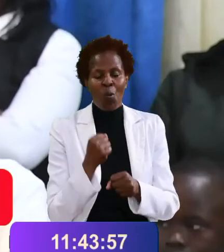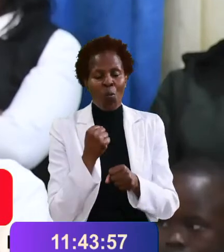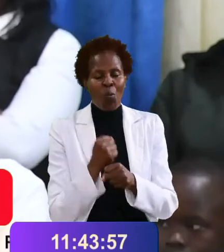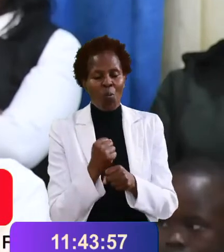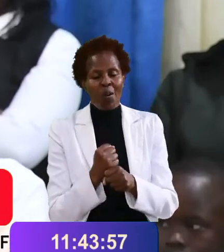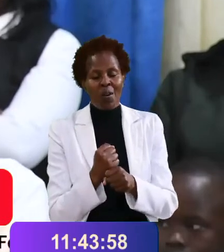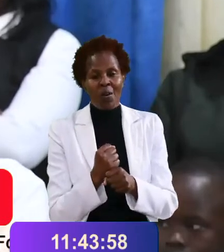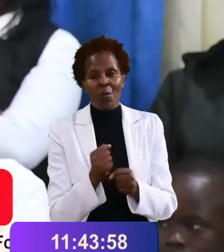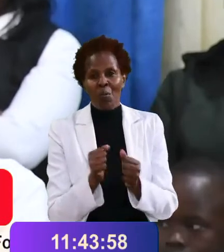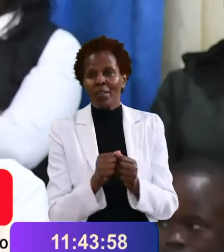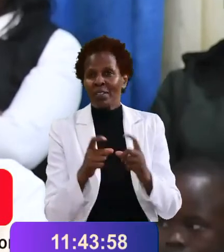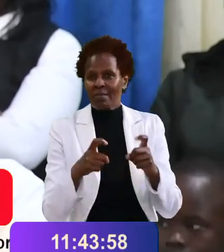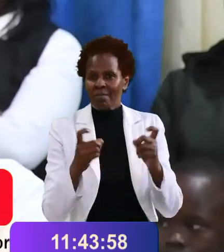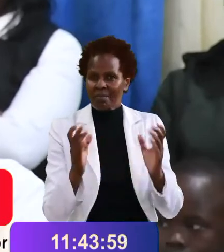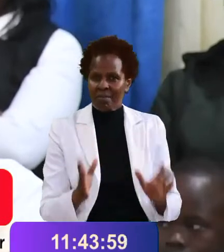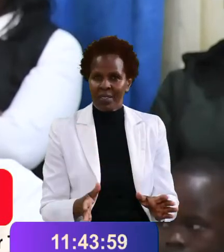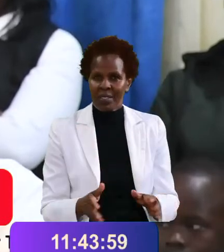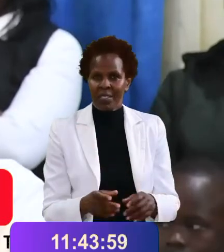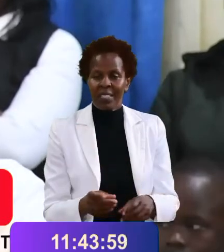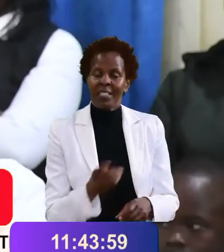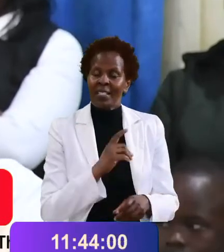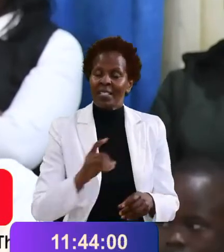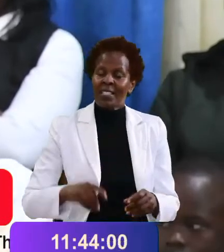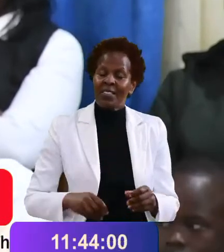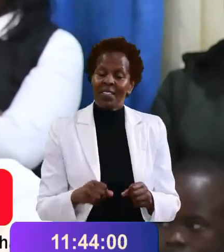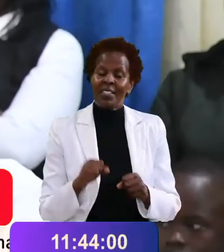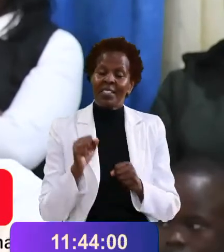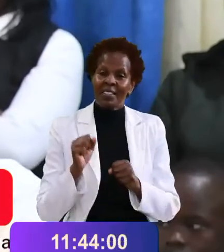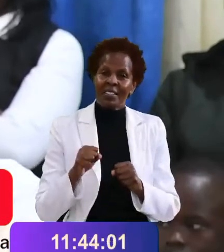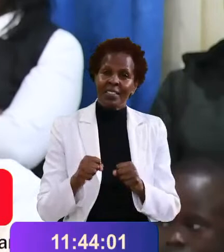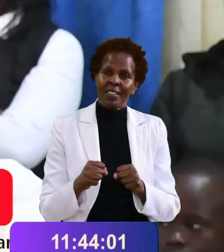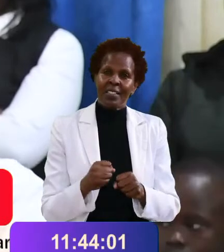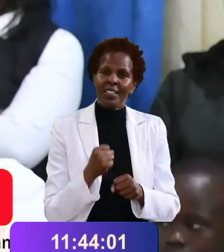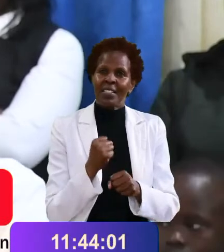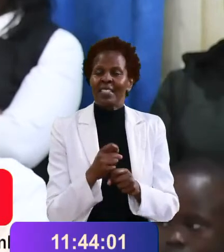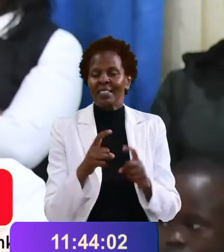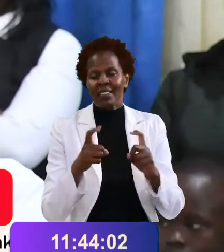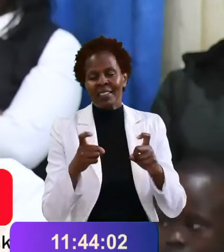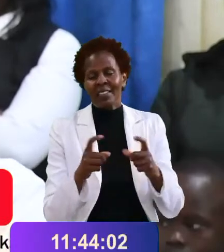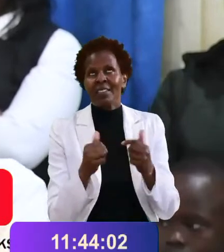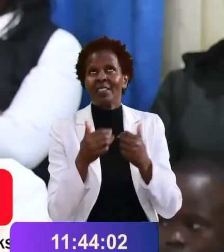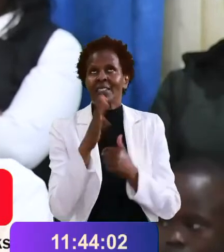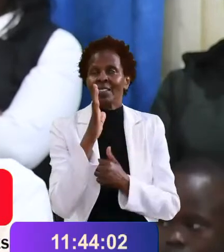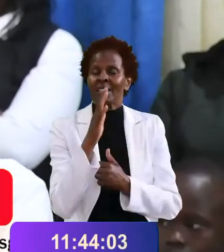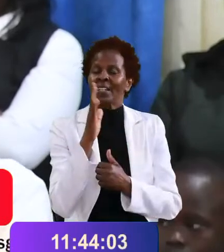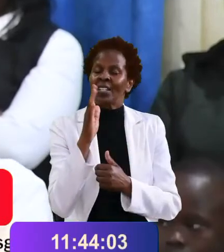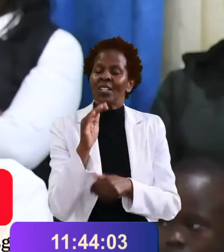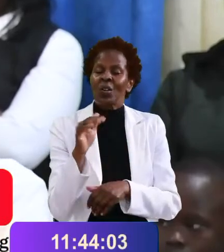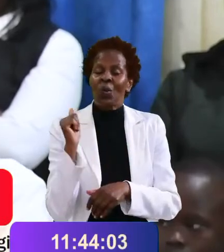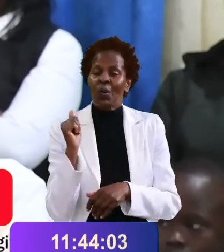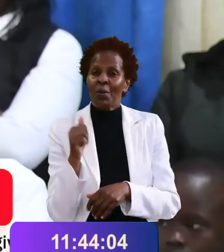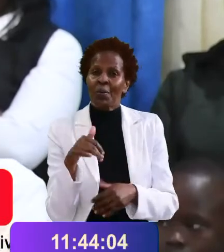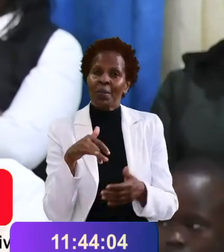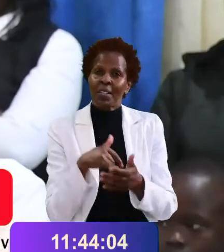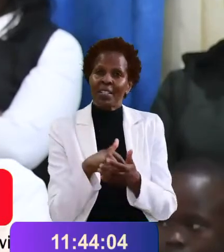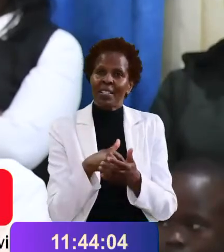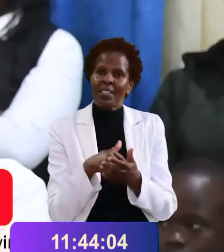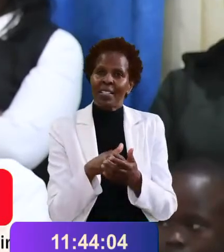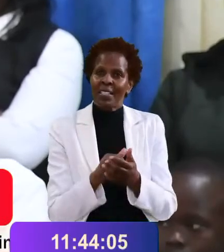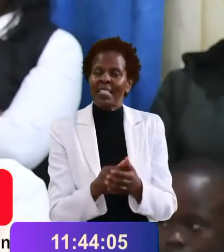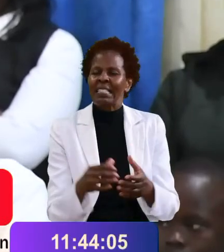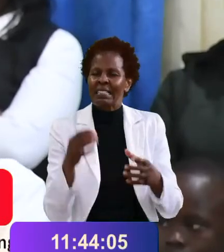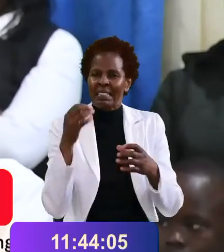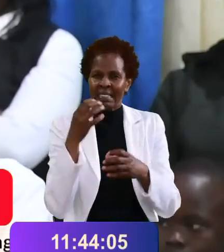hajatubu. Tunaona kwamba Daudi, hata kama alifanya dhambi mingi, Mungu alikuwa anamuita yeye, ndo mwenye alikuwa